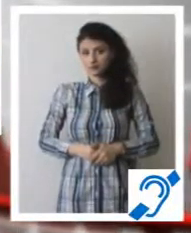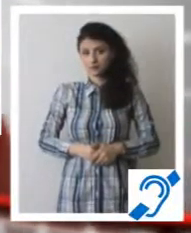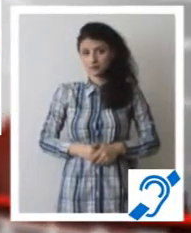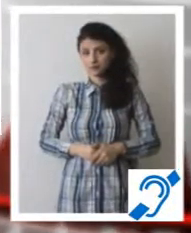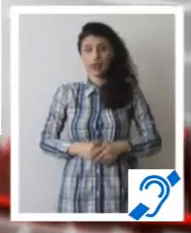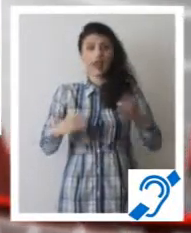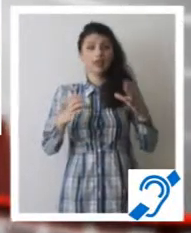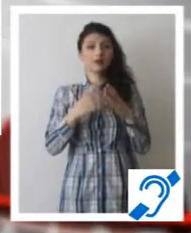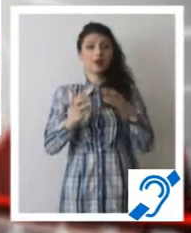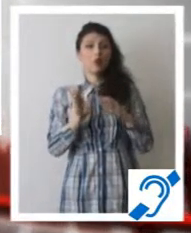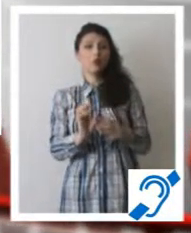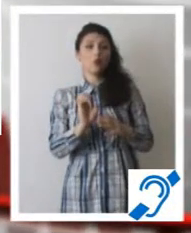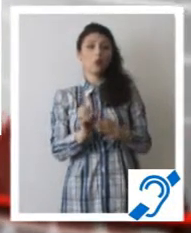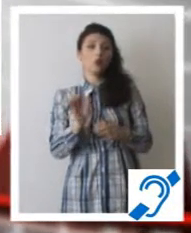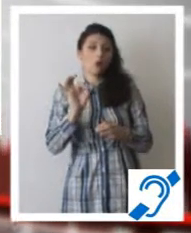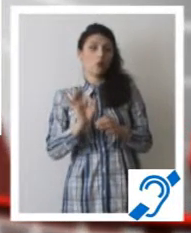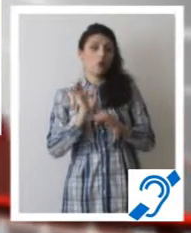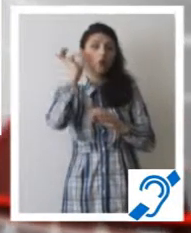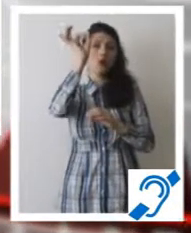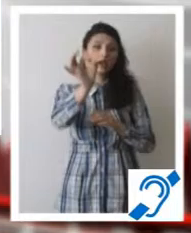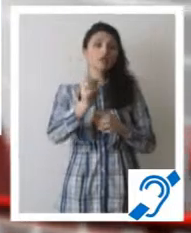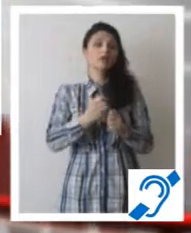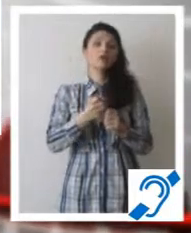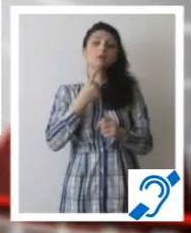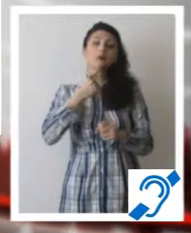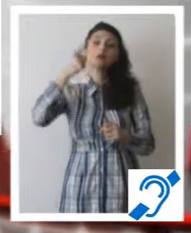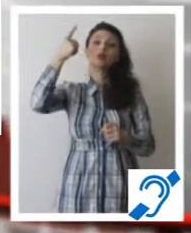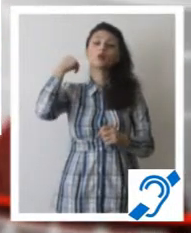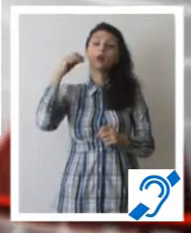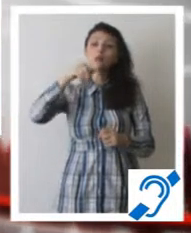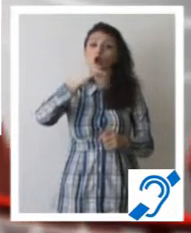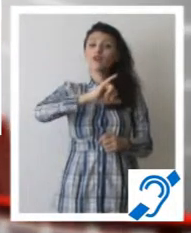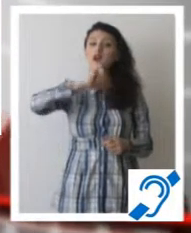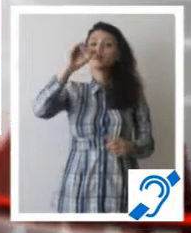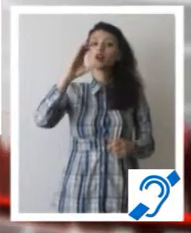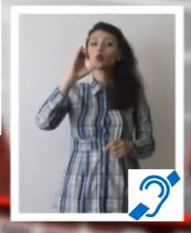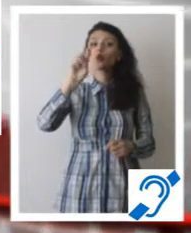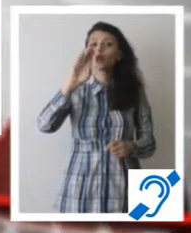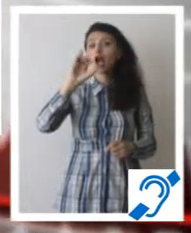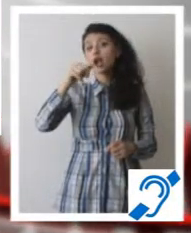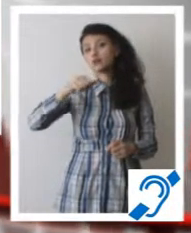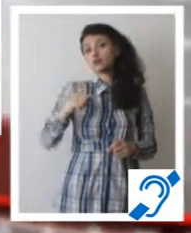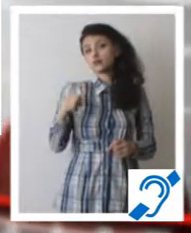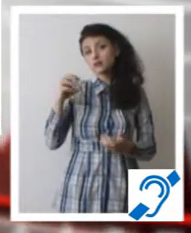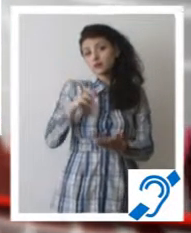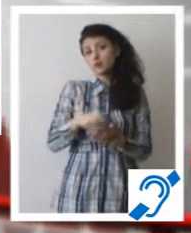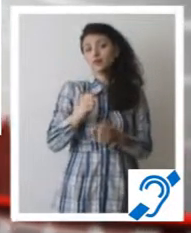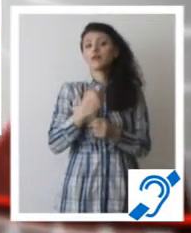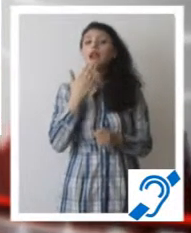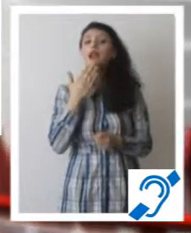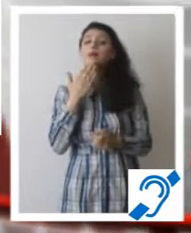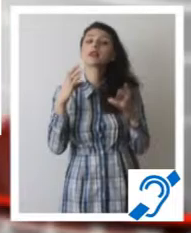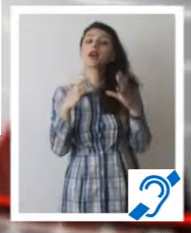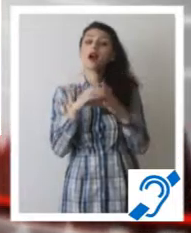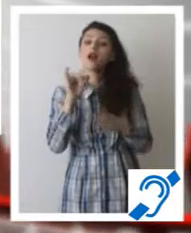Echipa de oină CS Dacia Mioveni s-a deplasat săptămâna trecută la Curcani, unde a disputat câteva meciuri amicale cu echipa